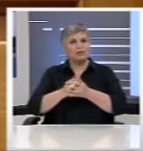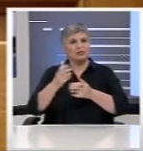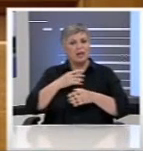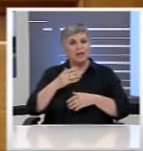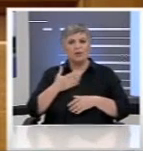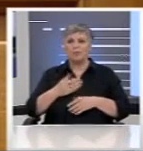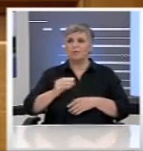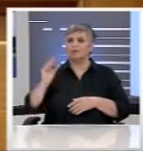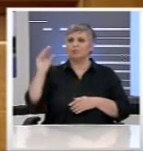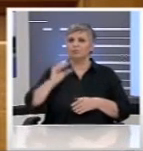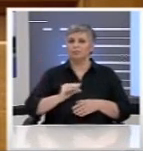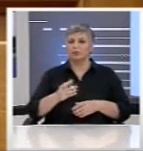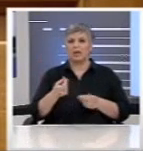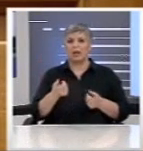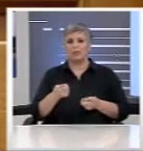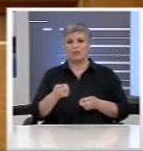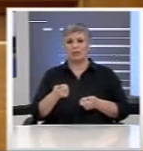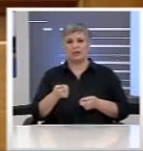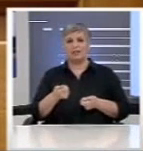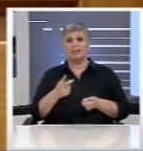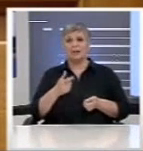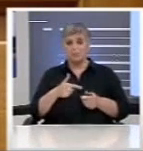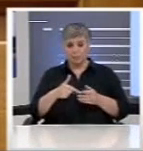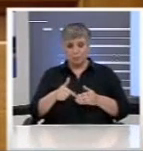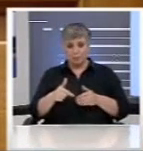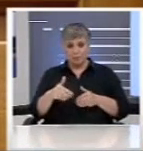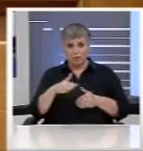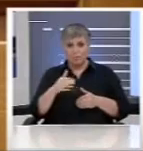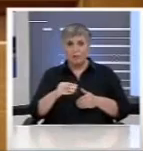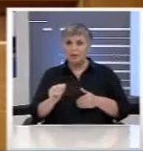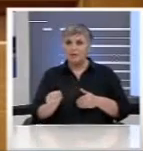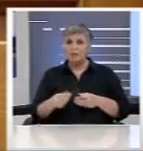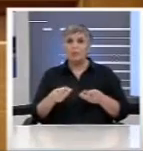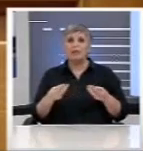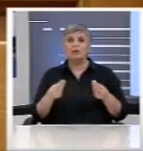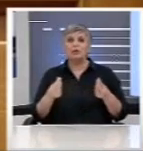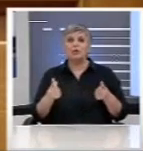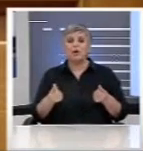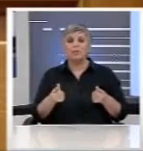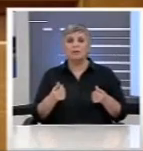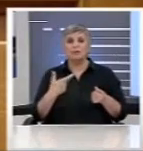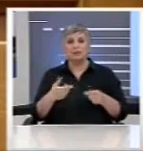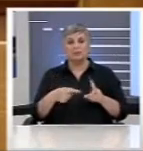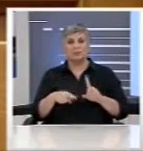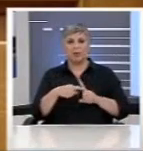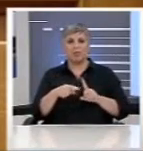να τις αξιοποιήσουμε, να αξιοποιήσουμε την επόμενη περίοδο. Ήρθατε όμως να κάνετε ξανά την ίδια